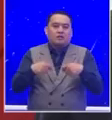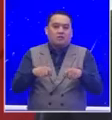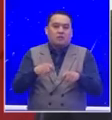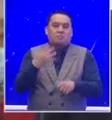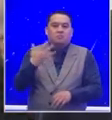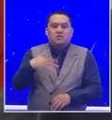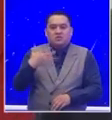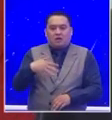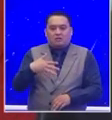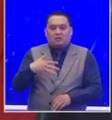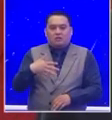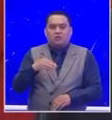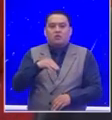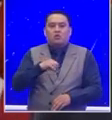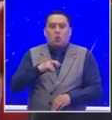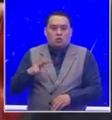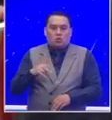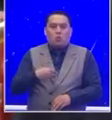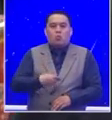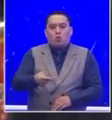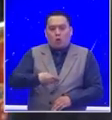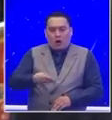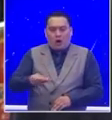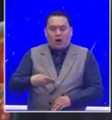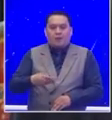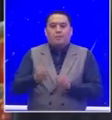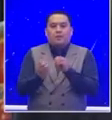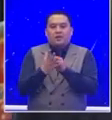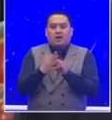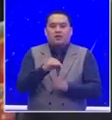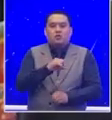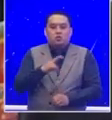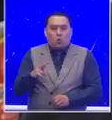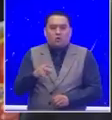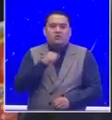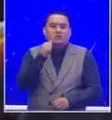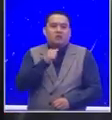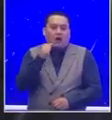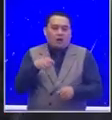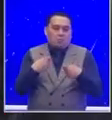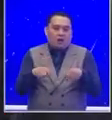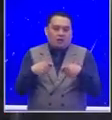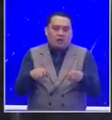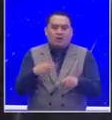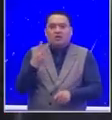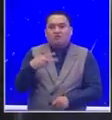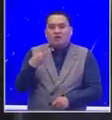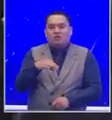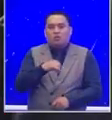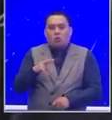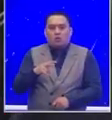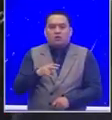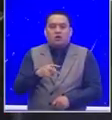50 тонн муки, 15 тонн сахара продали, 20 тонн